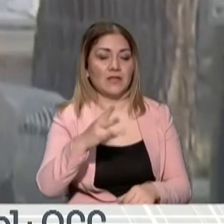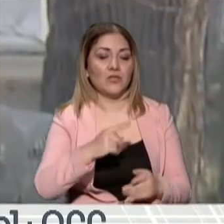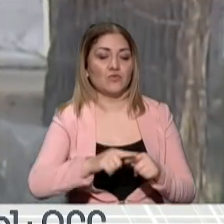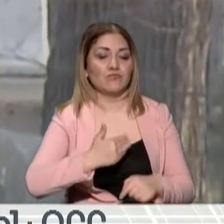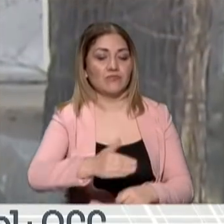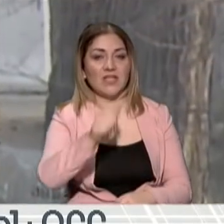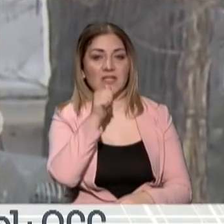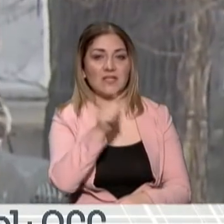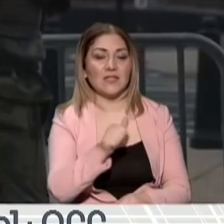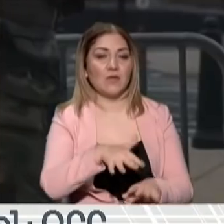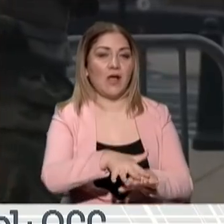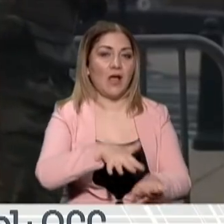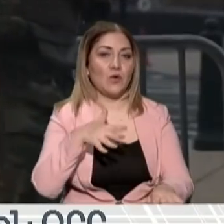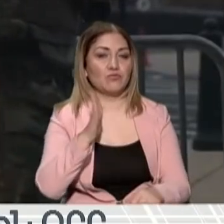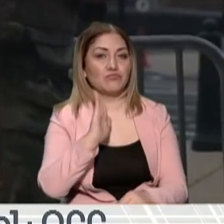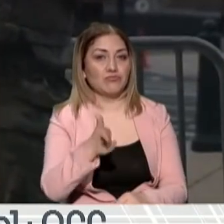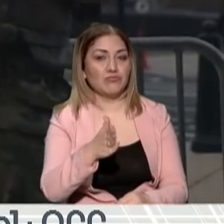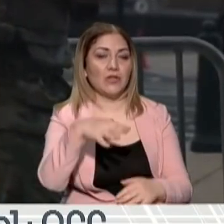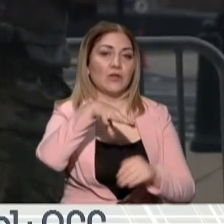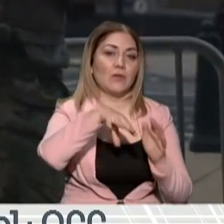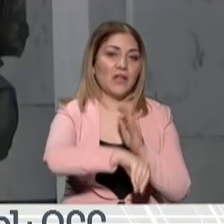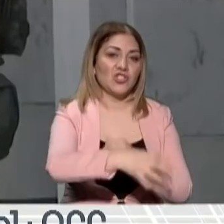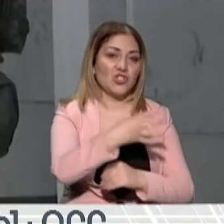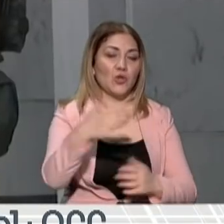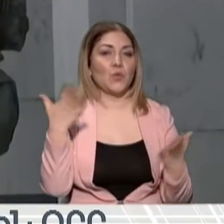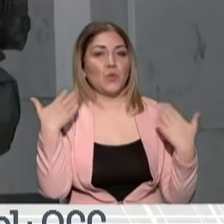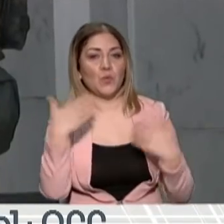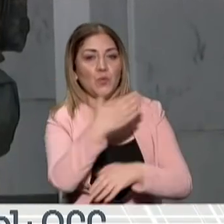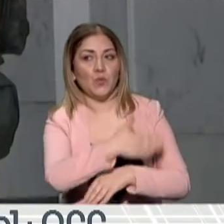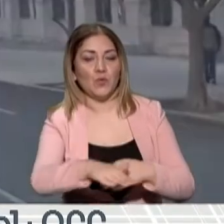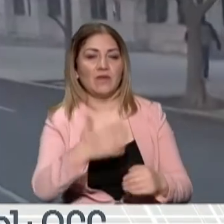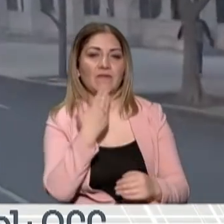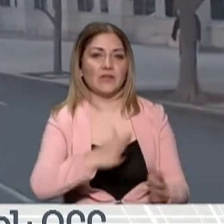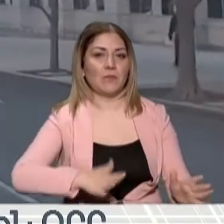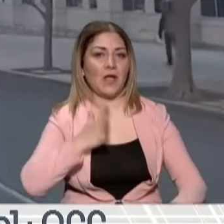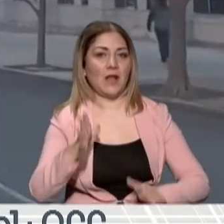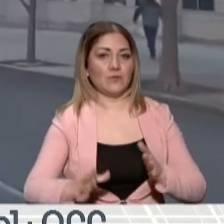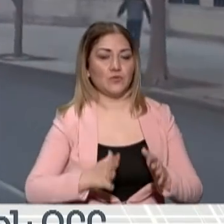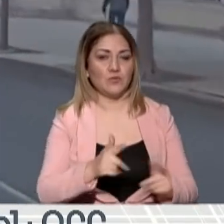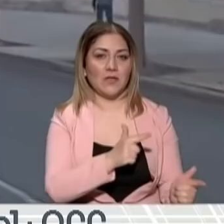հաշված ժամեր են մնացել։ Կապիտոլիումի ներսում եւ դրսում վերջին նախապատրաստություններն են։